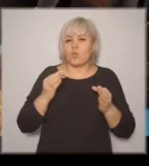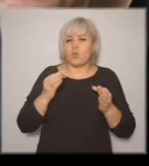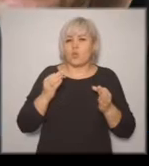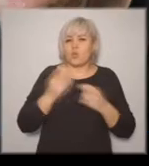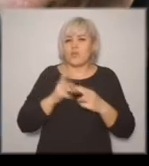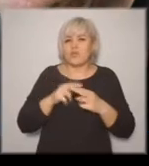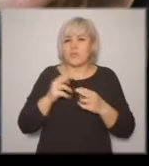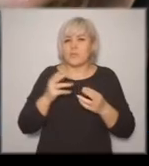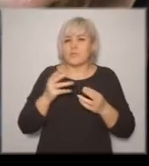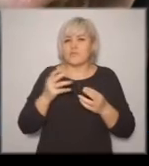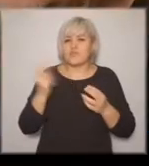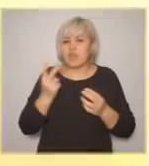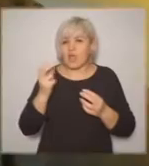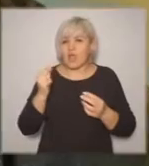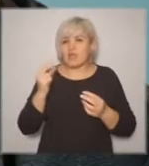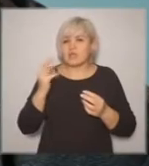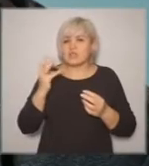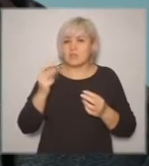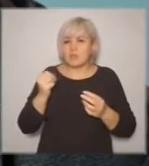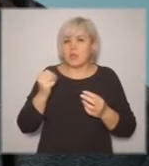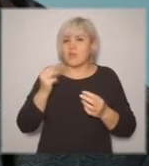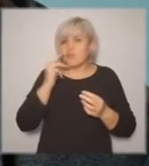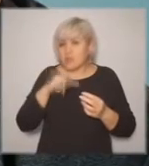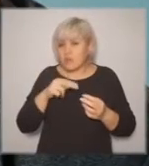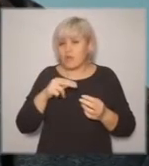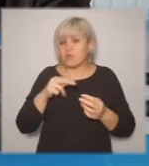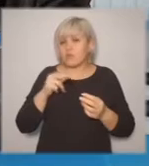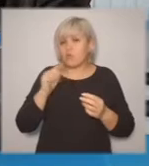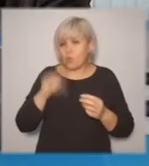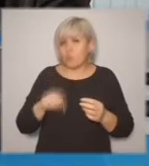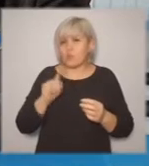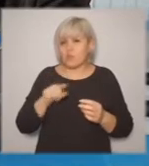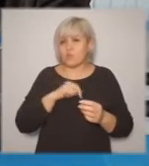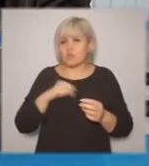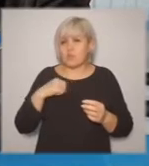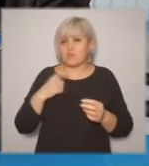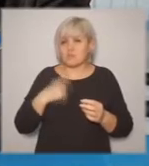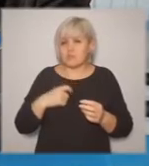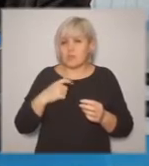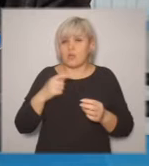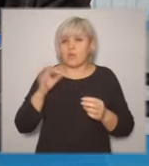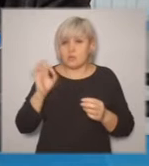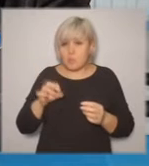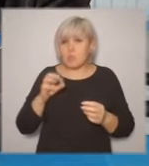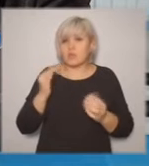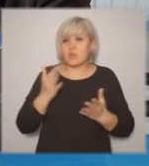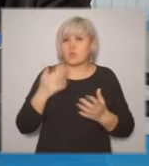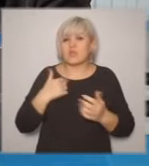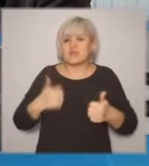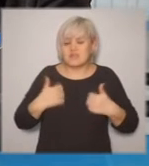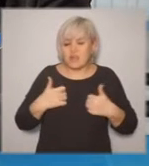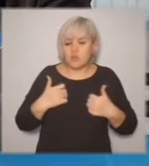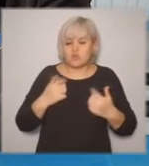этого. И вторая аксиома – это никто ни в чем не виноват, кроме самого себя. Это